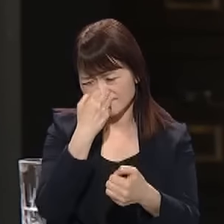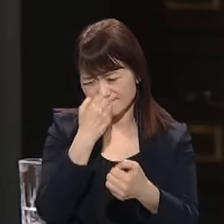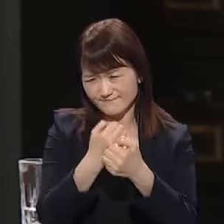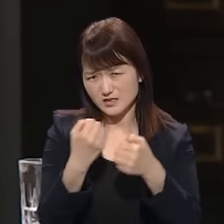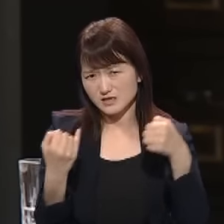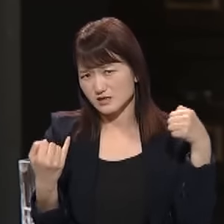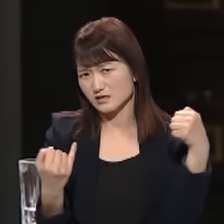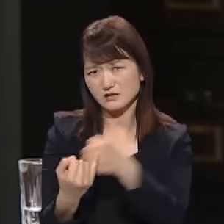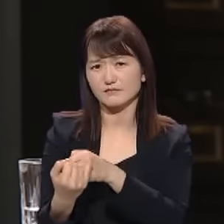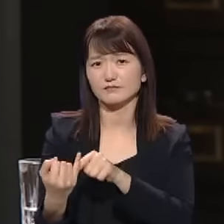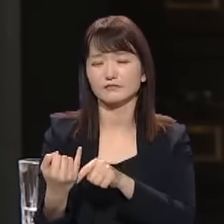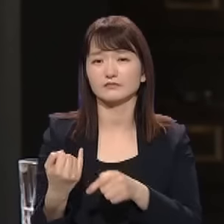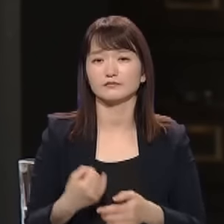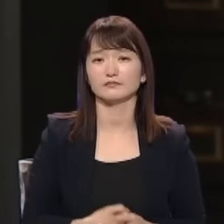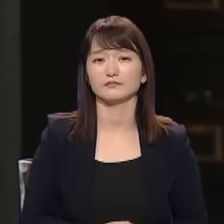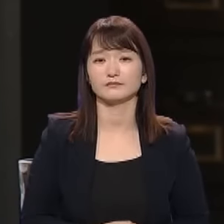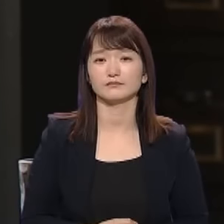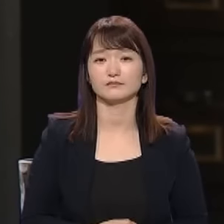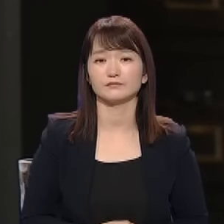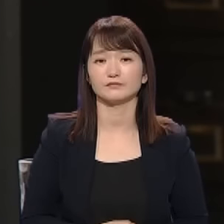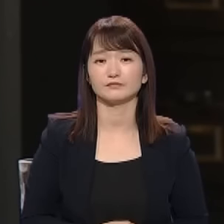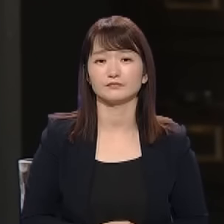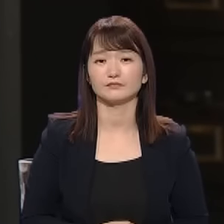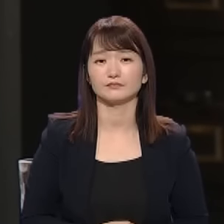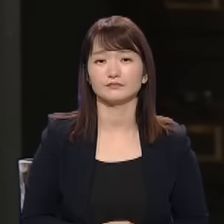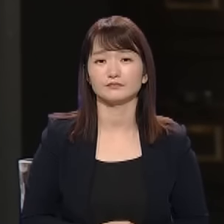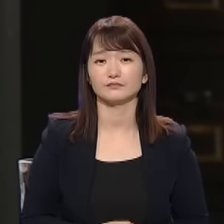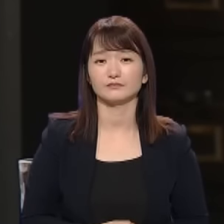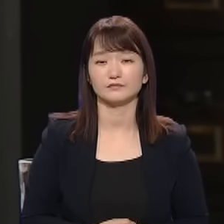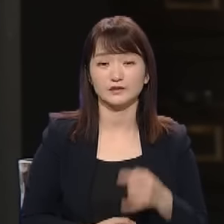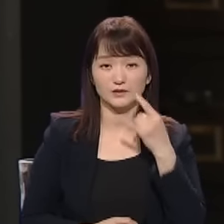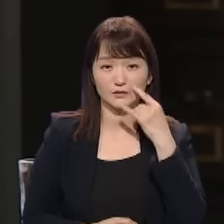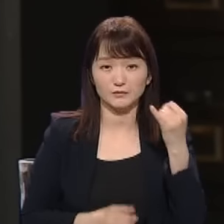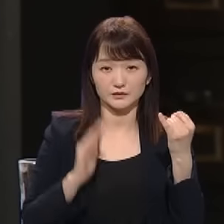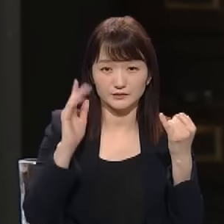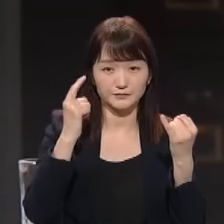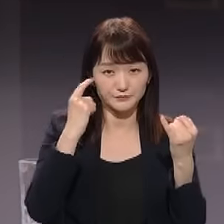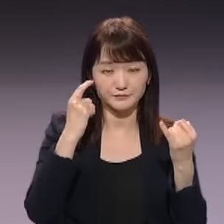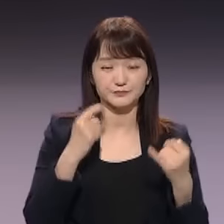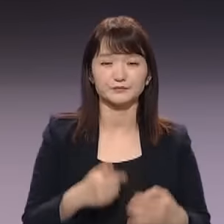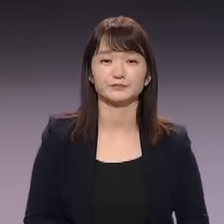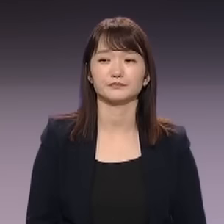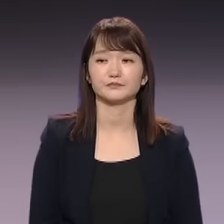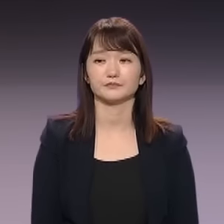폭행. 자, 그 제보자 어머니의 얘기 들어보시죠.